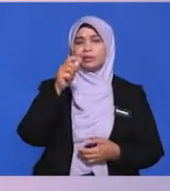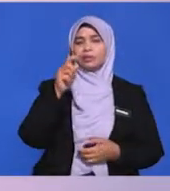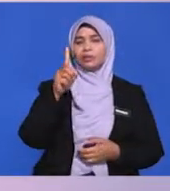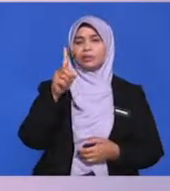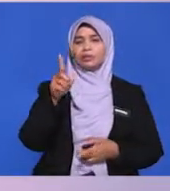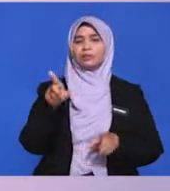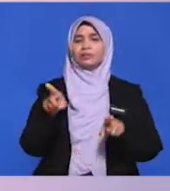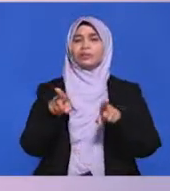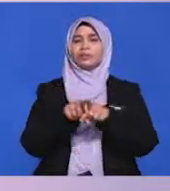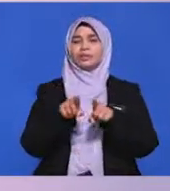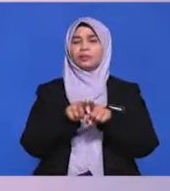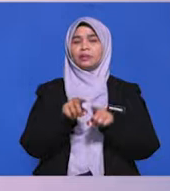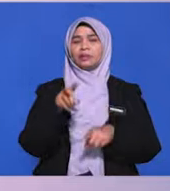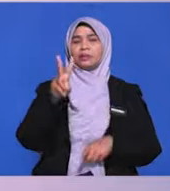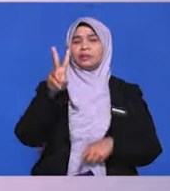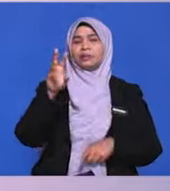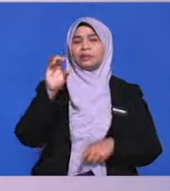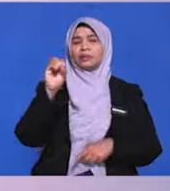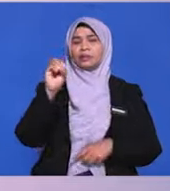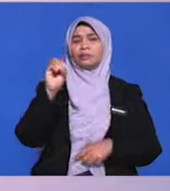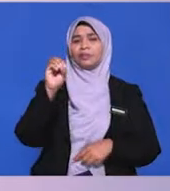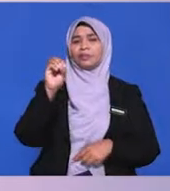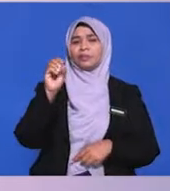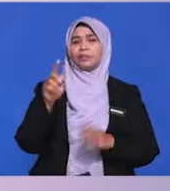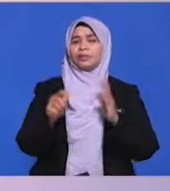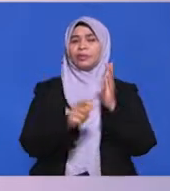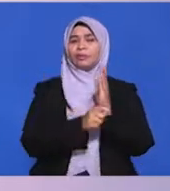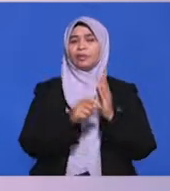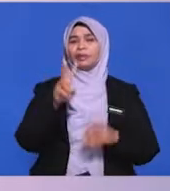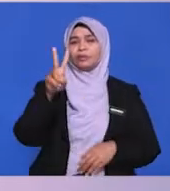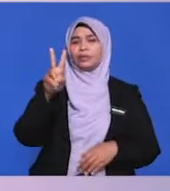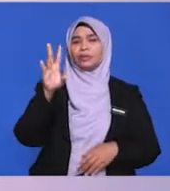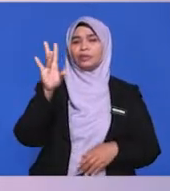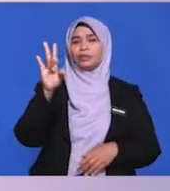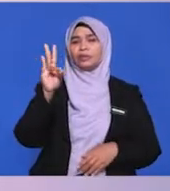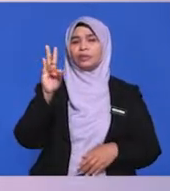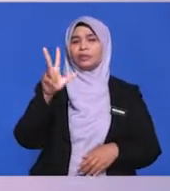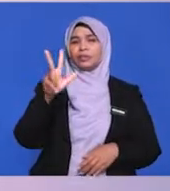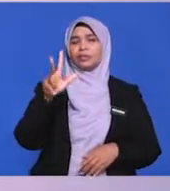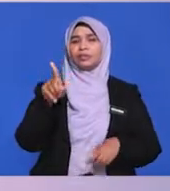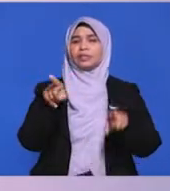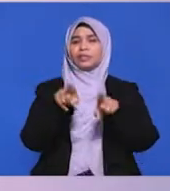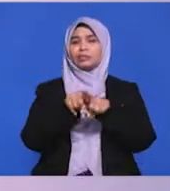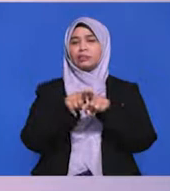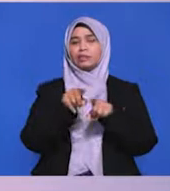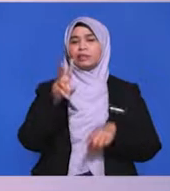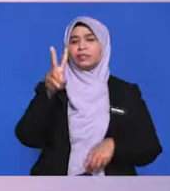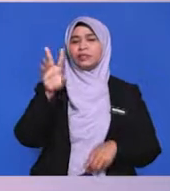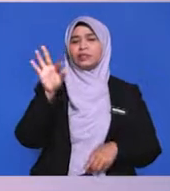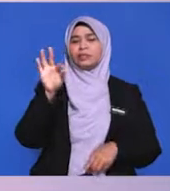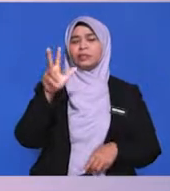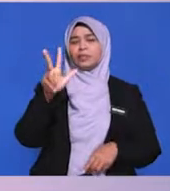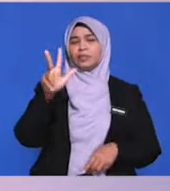satu setelah menukar dalam selfie anda akan mendapat jawaban 293 Kelvin